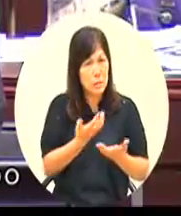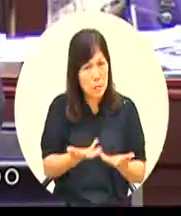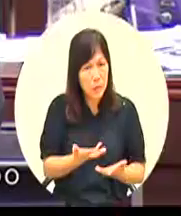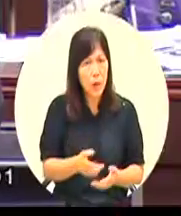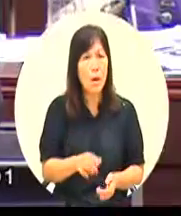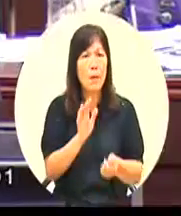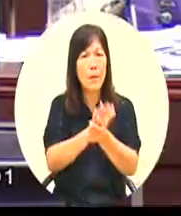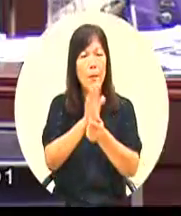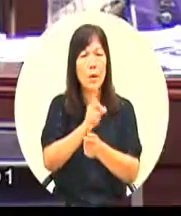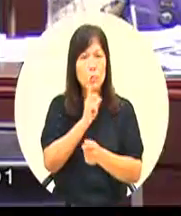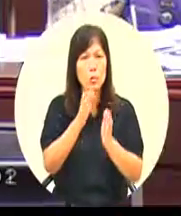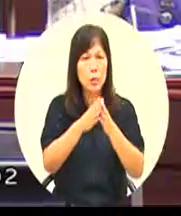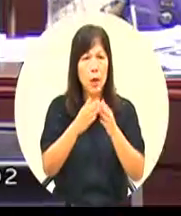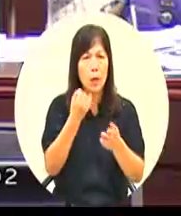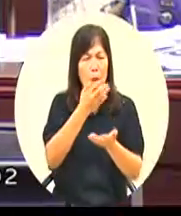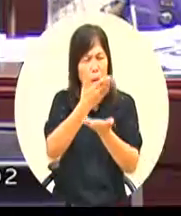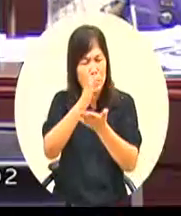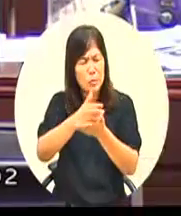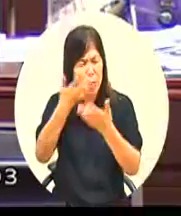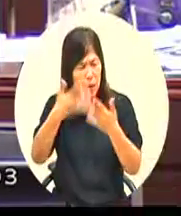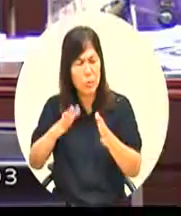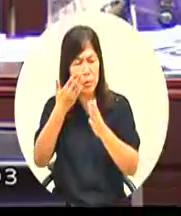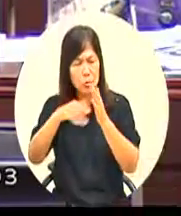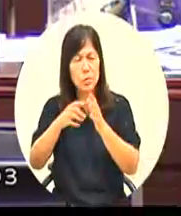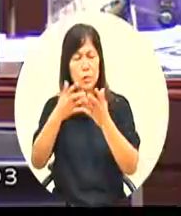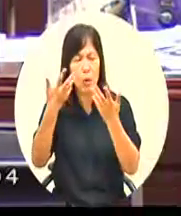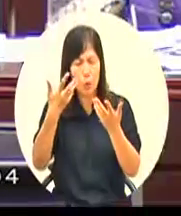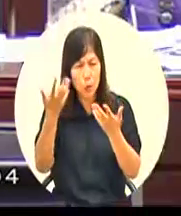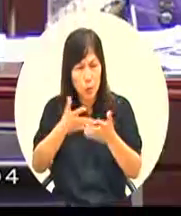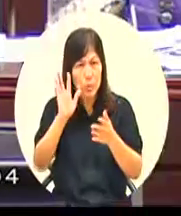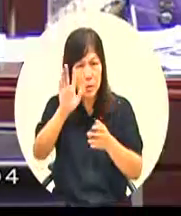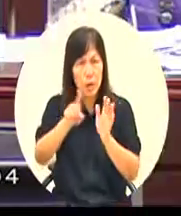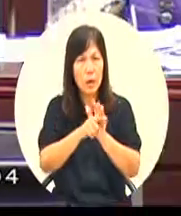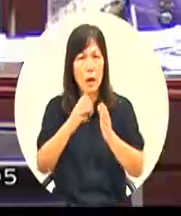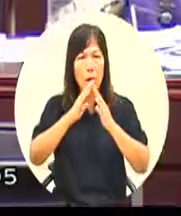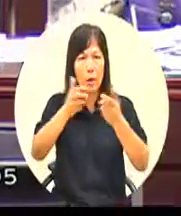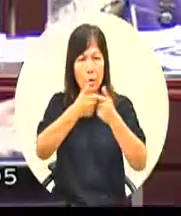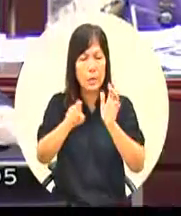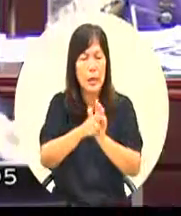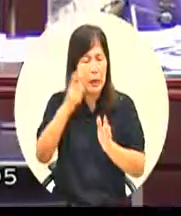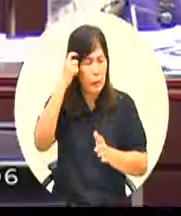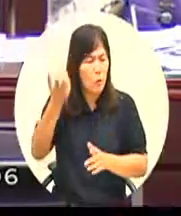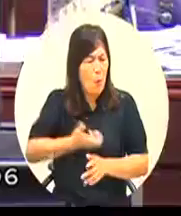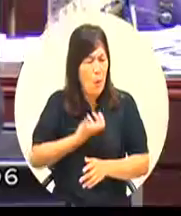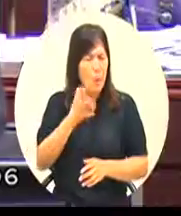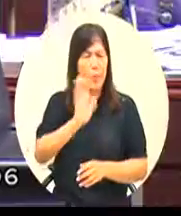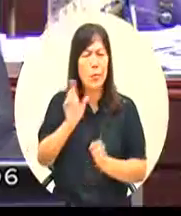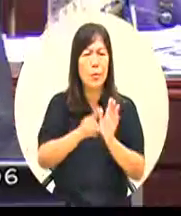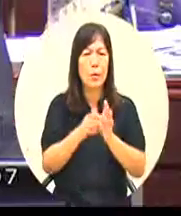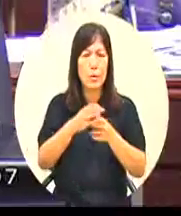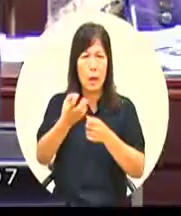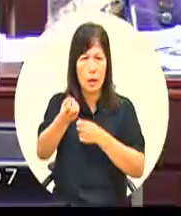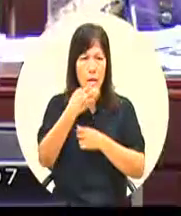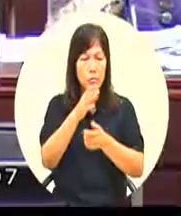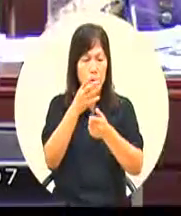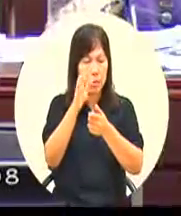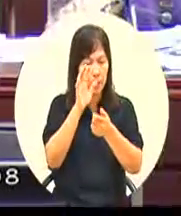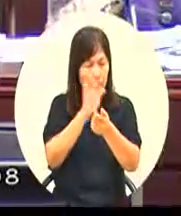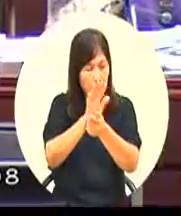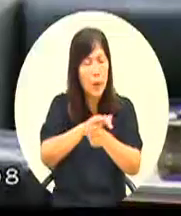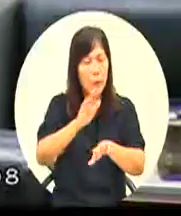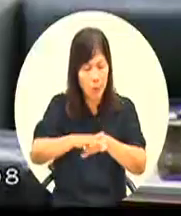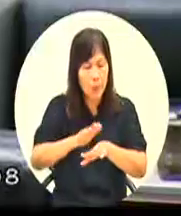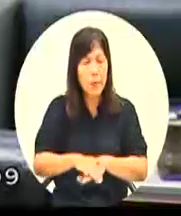帮他讲。 其实我们解决很多很多学校的问题，议员不用这样子的不高兴，你就把学校告诉我们，我们就会协助他。